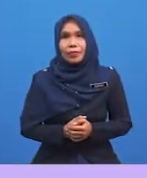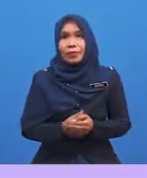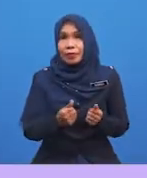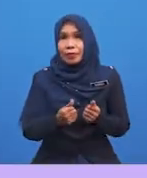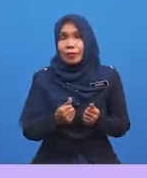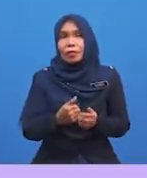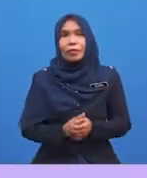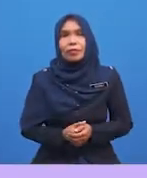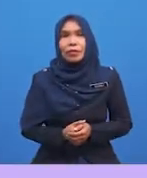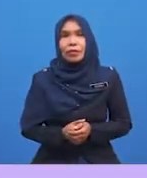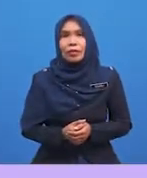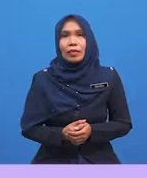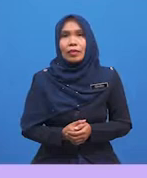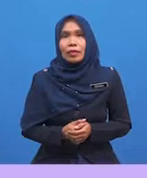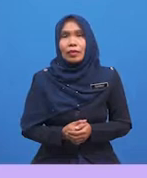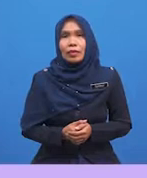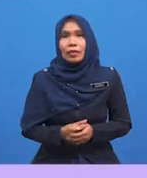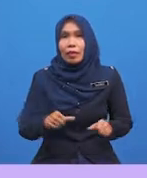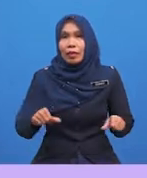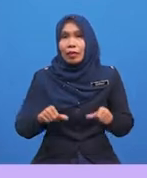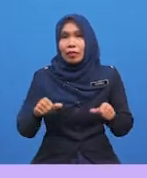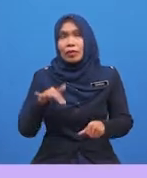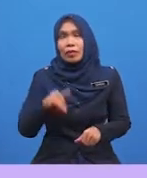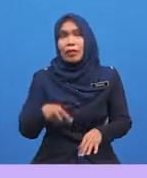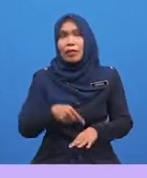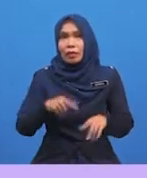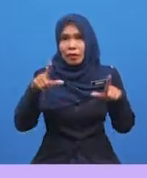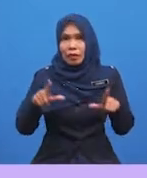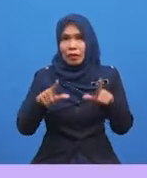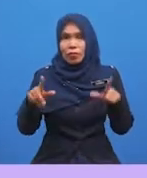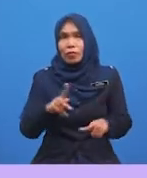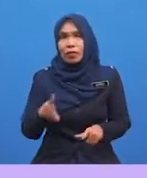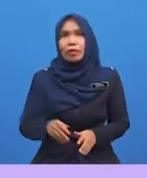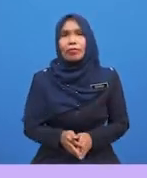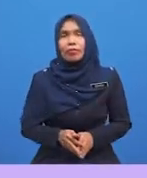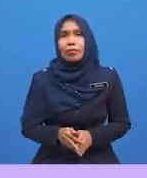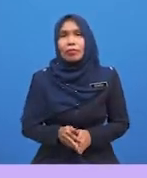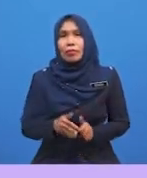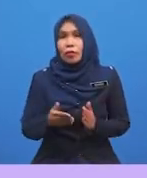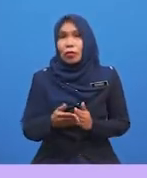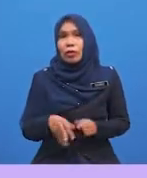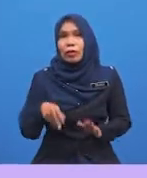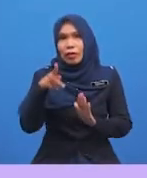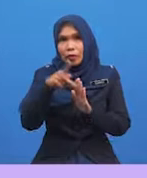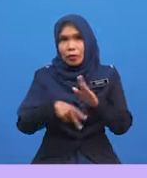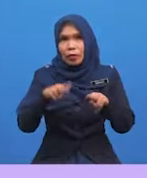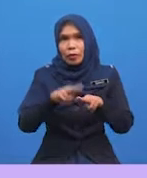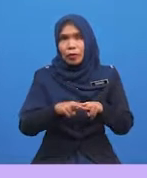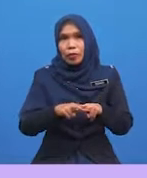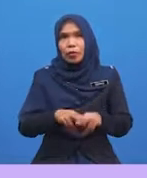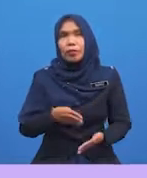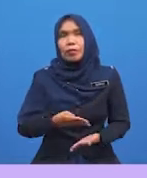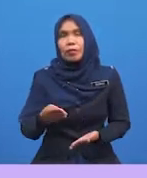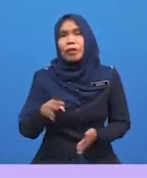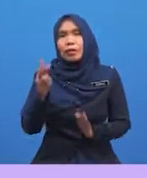Ekonomi ialah kegiatan yang dilakukan oleh para penduduk bagi mendapatkan sumber